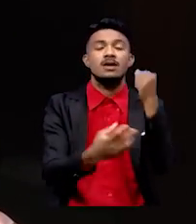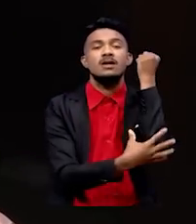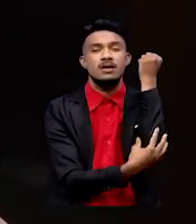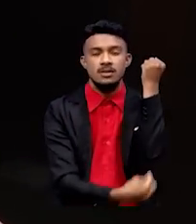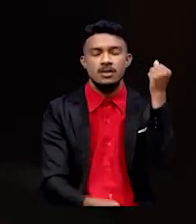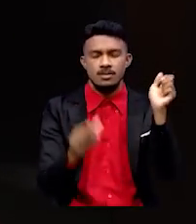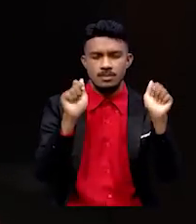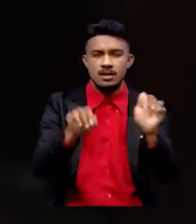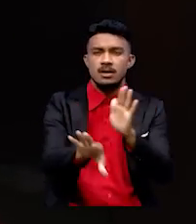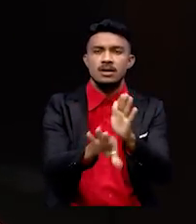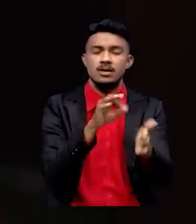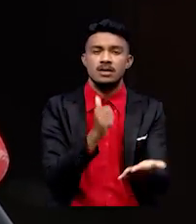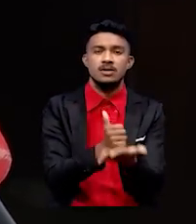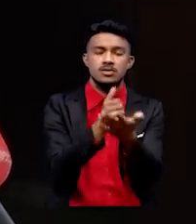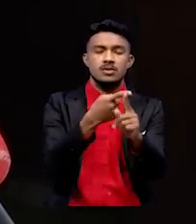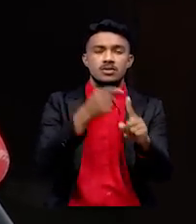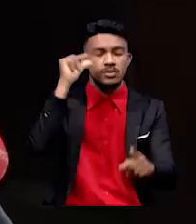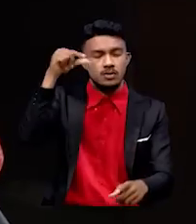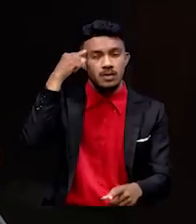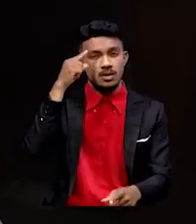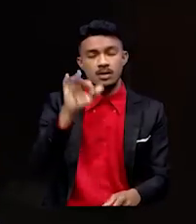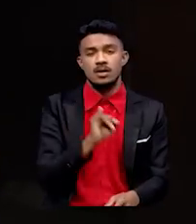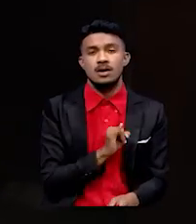bele hetan apui kono gubian au si